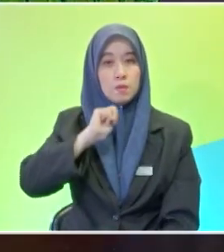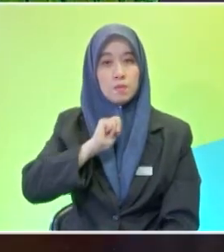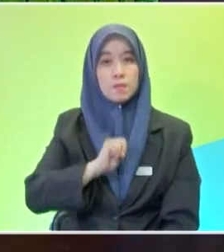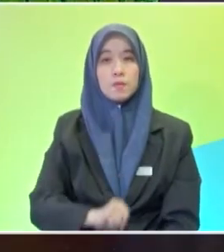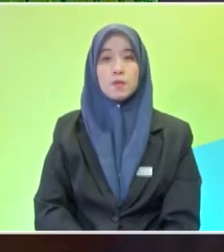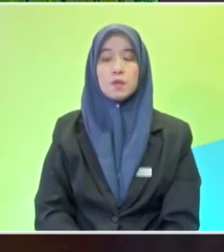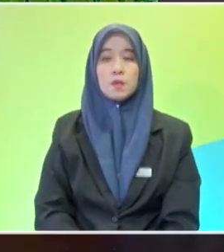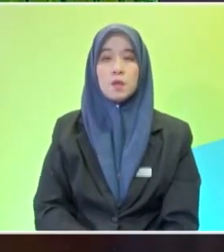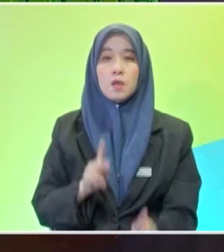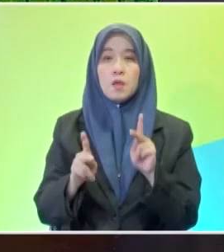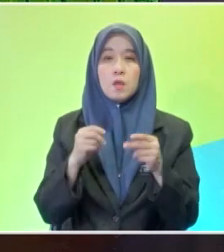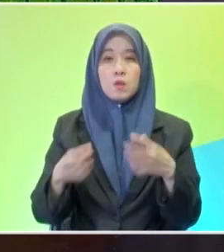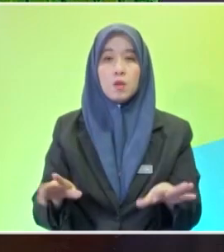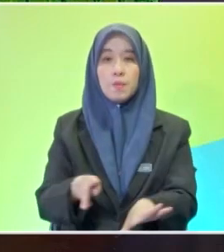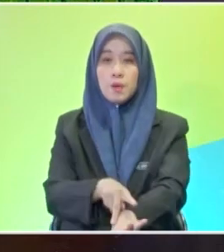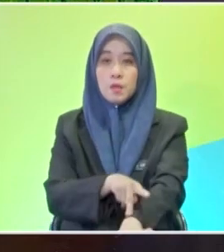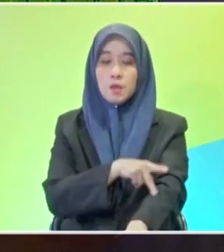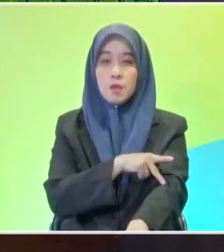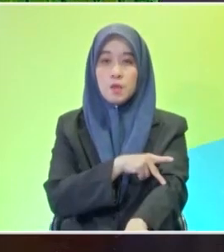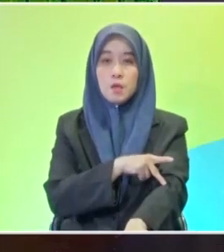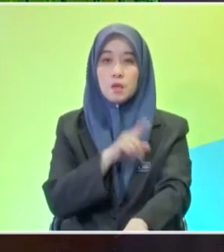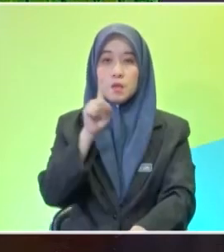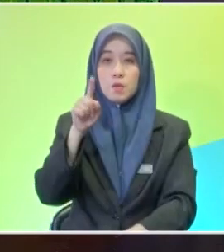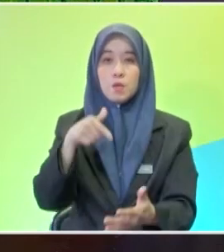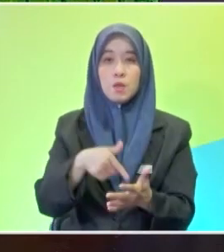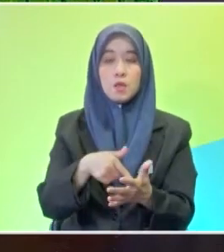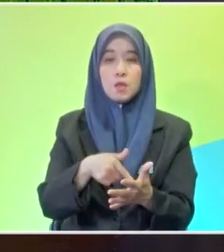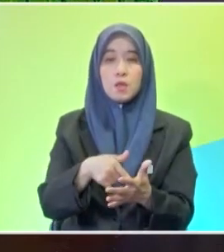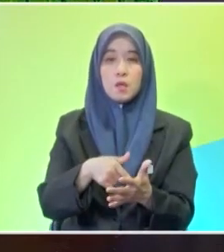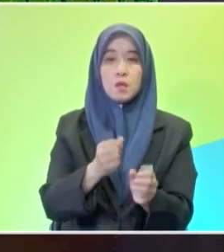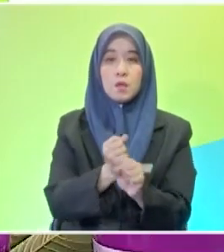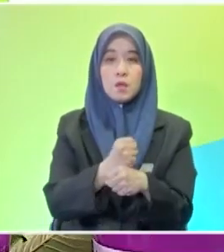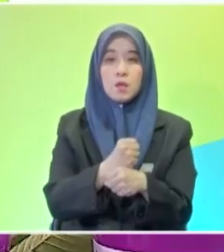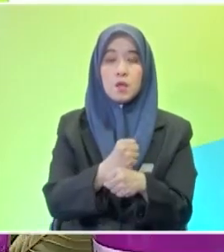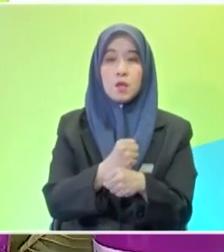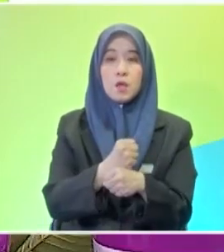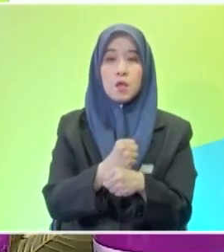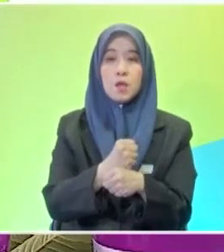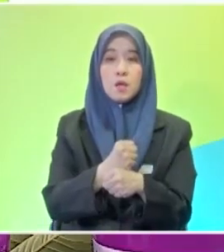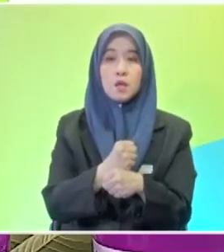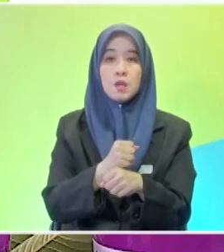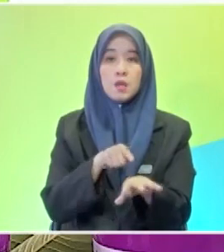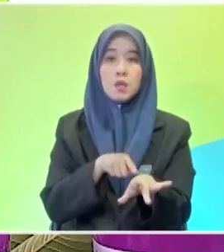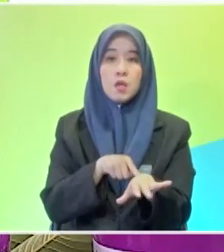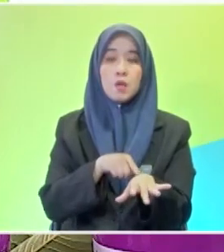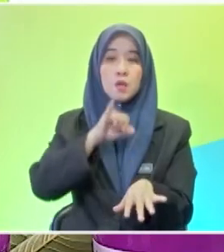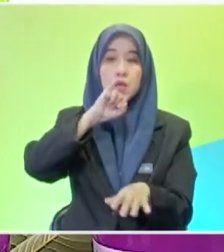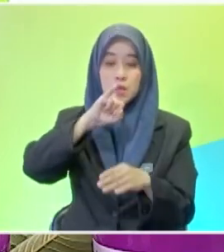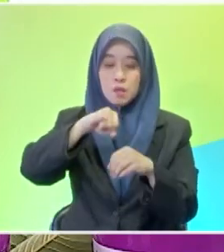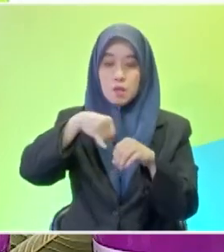Halo udah panjang ada satu lagi bentuk Oke daun jambu Oke daun jambu yang ini